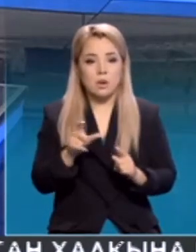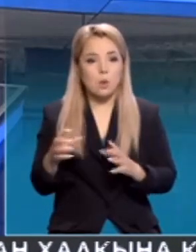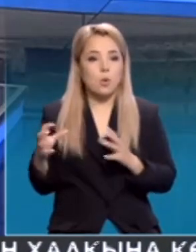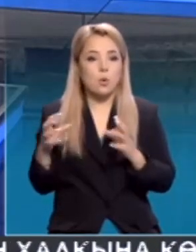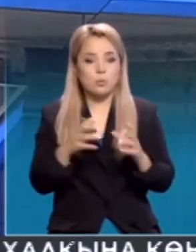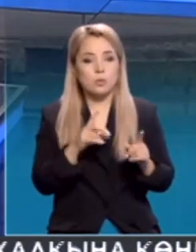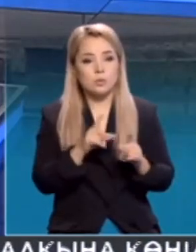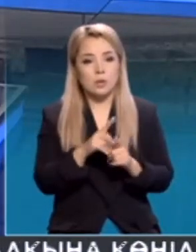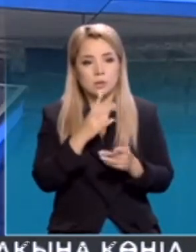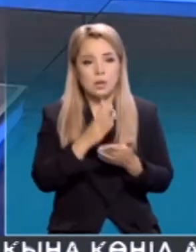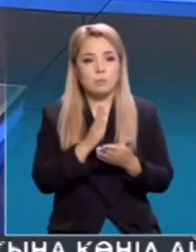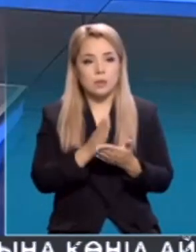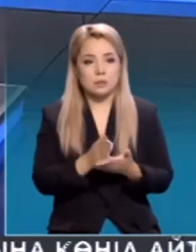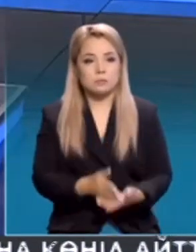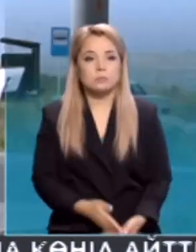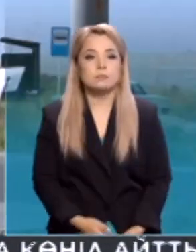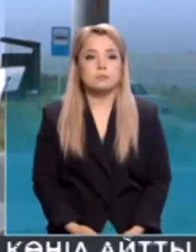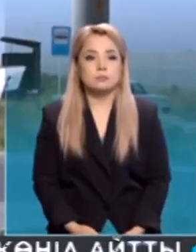қоғамдық көліктер де бар.